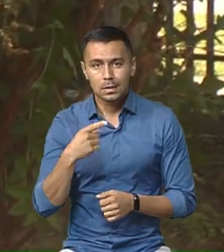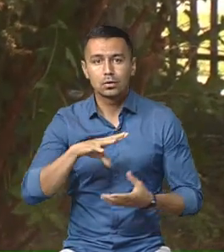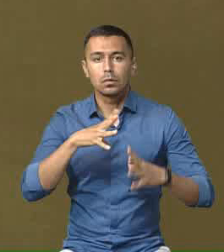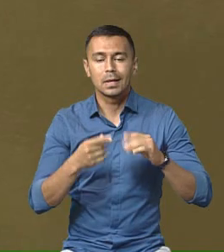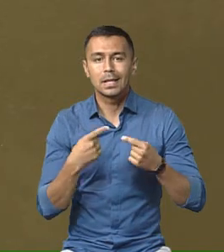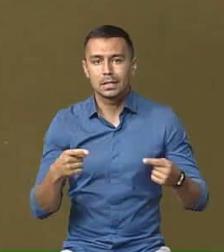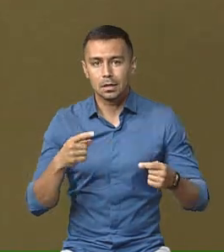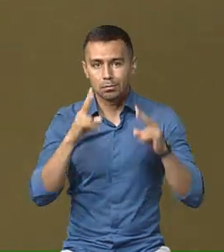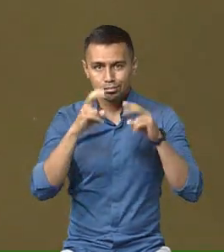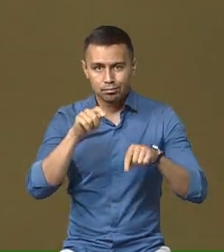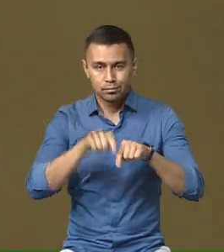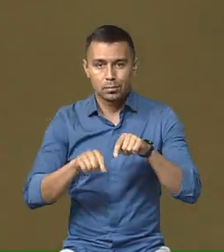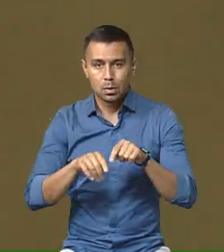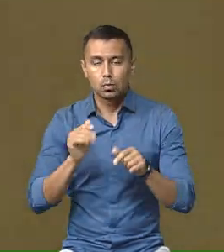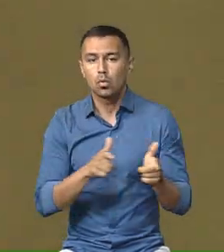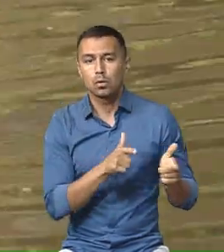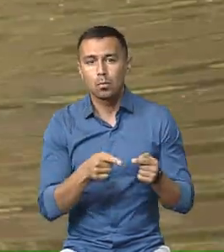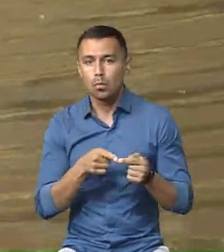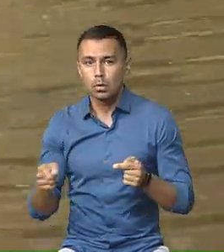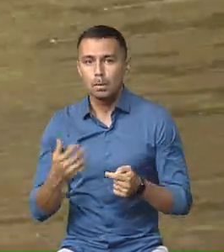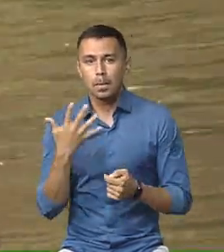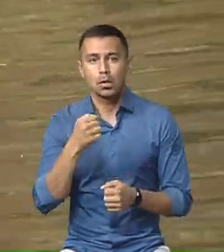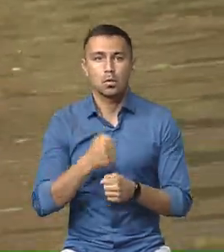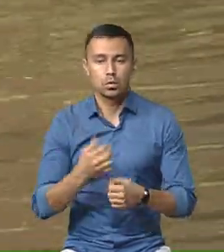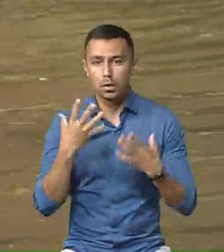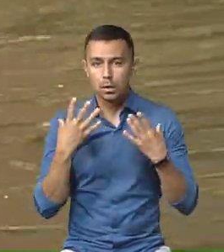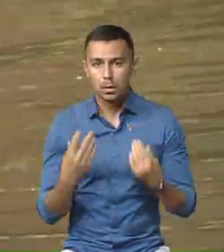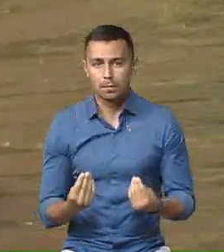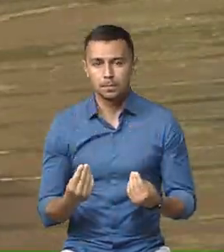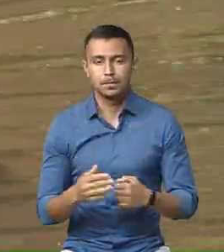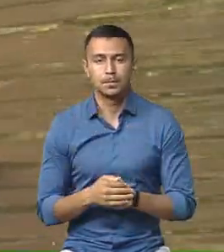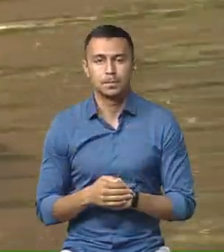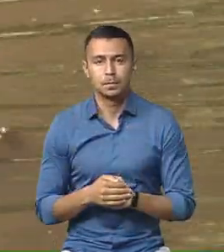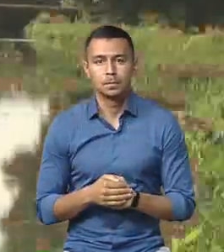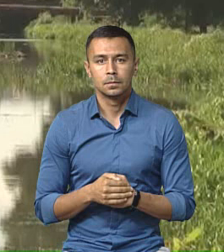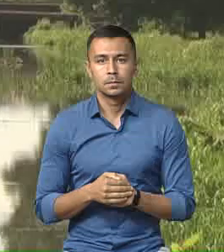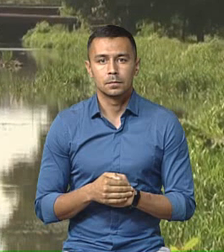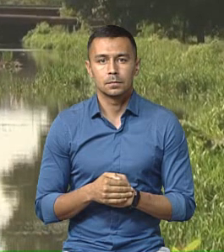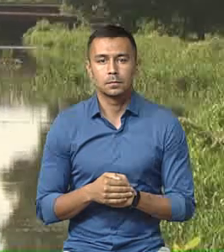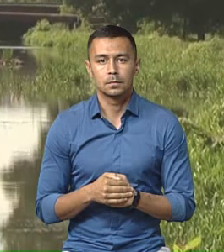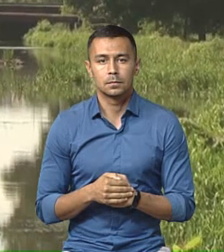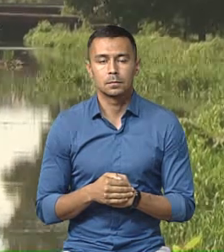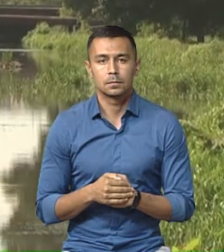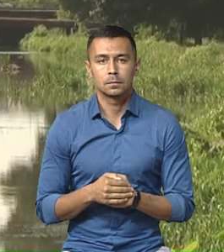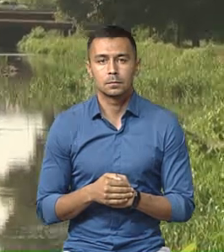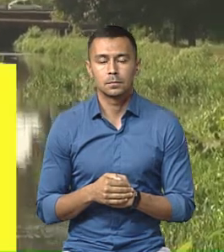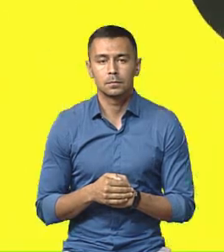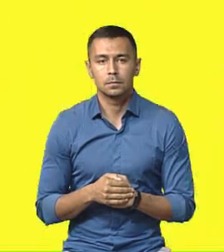результати інших аналізів проб води будуть готові протягом 5 робочих днів. Вікторія Мельник, Віктор Кривий. Новини на Суспільному.